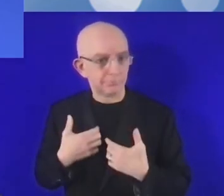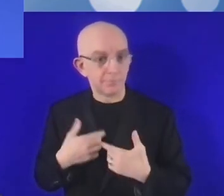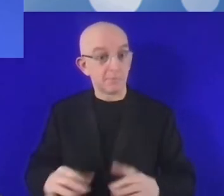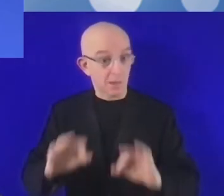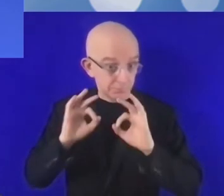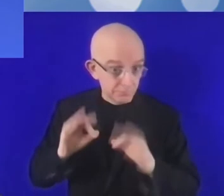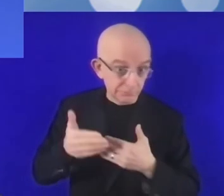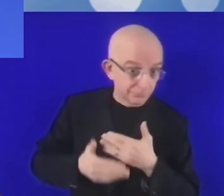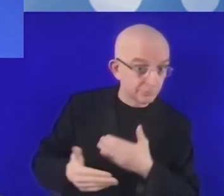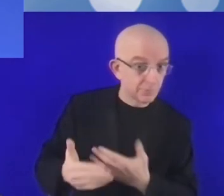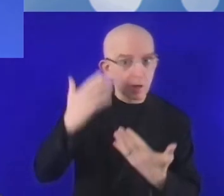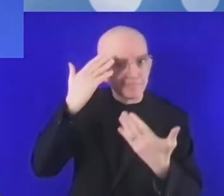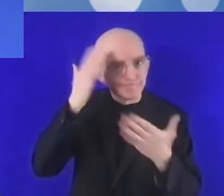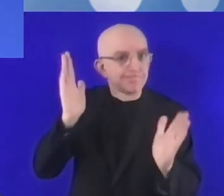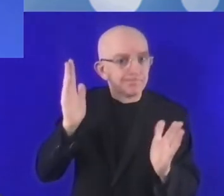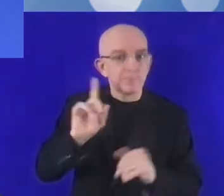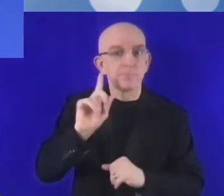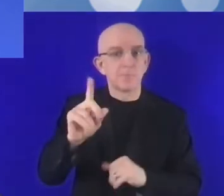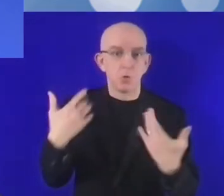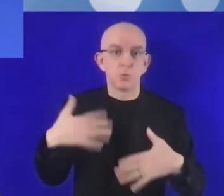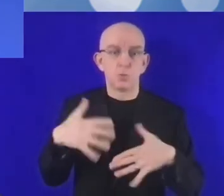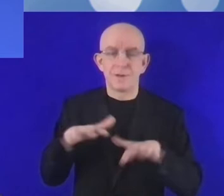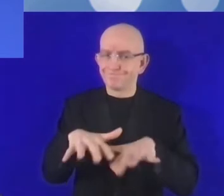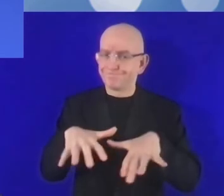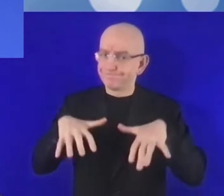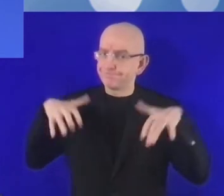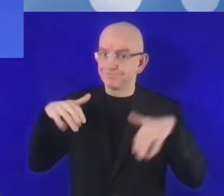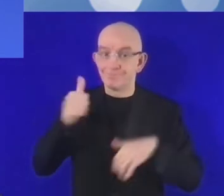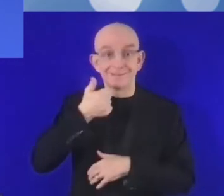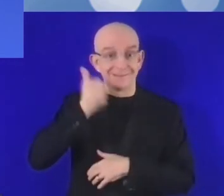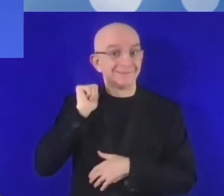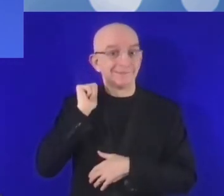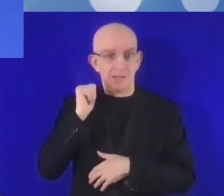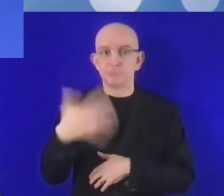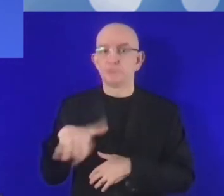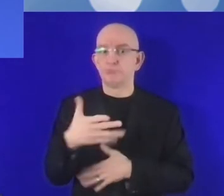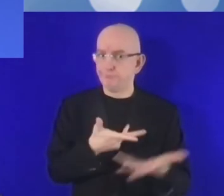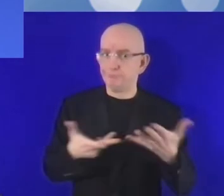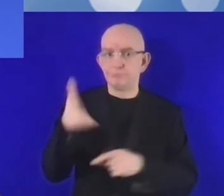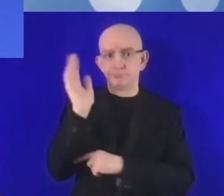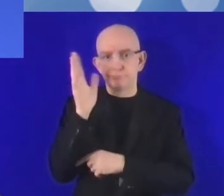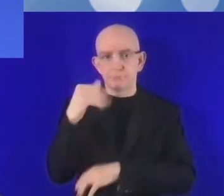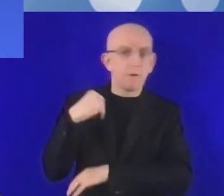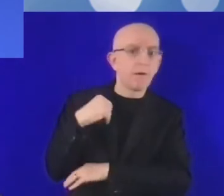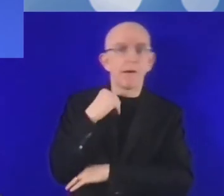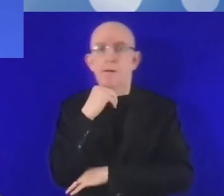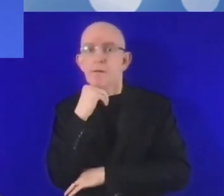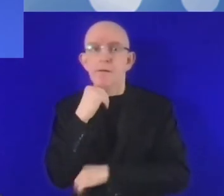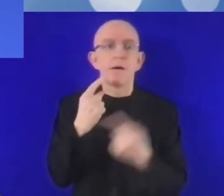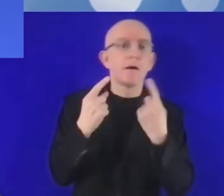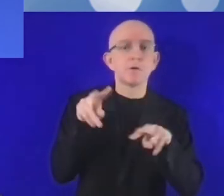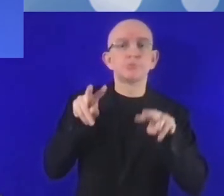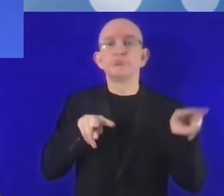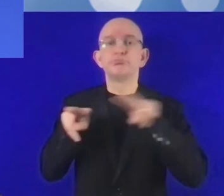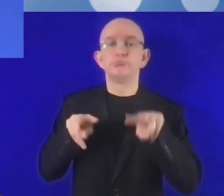a été assez surprenant, positivement. Voilà ce qui s'est passé hier. C'est un bref résumé. Et puis, il y a eu un